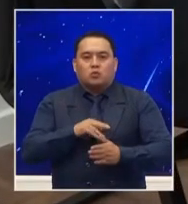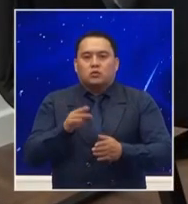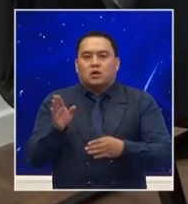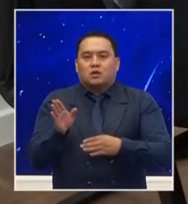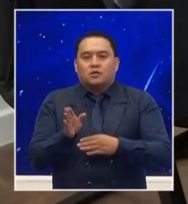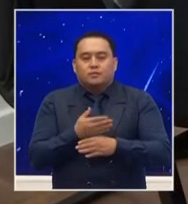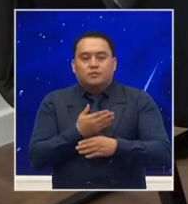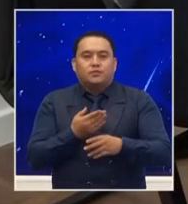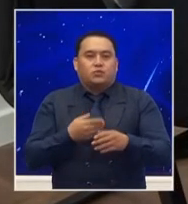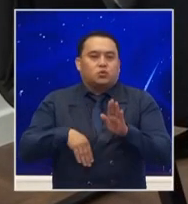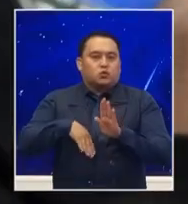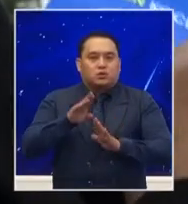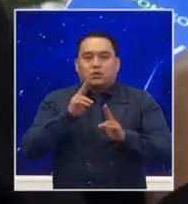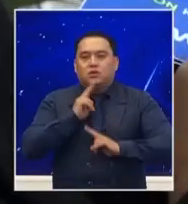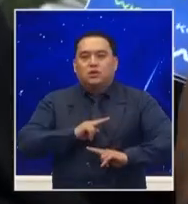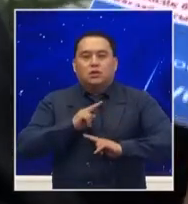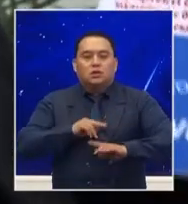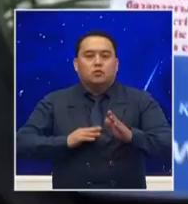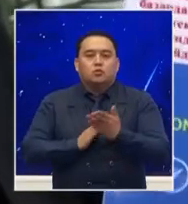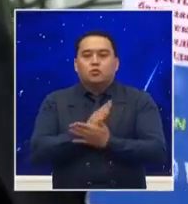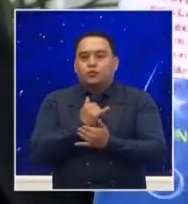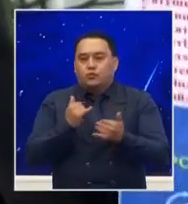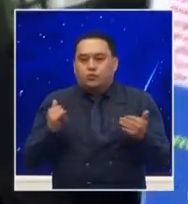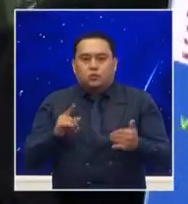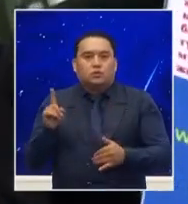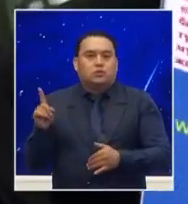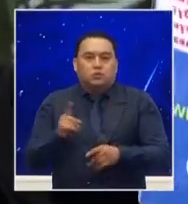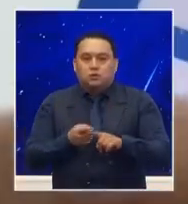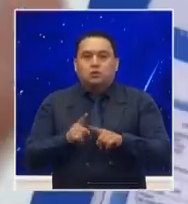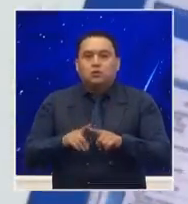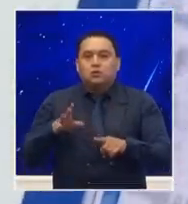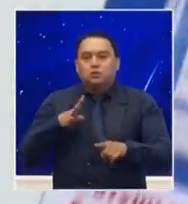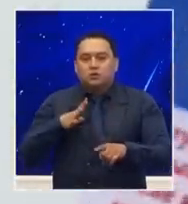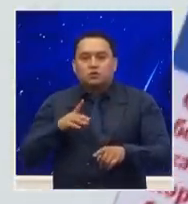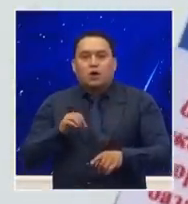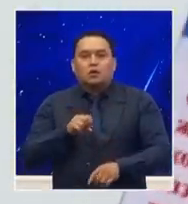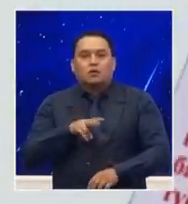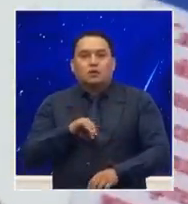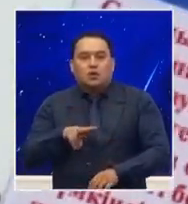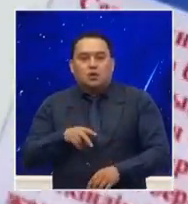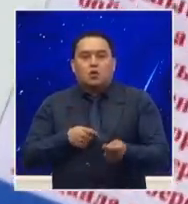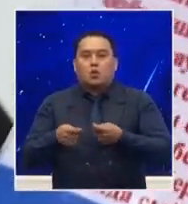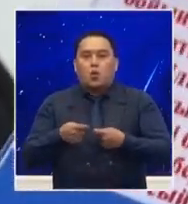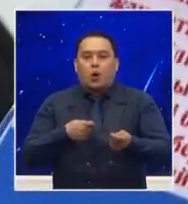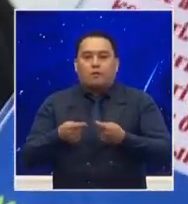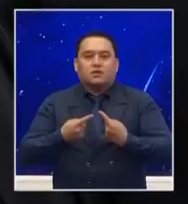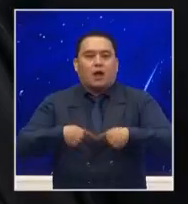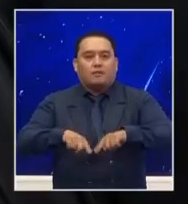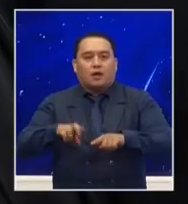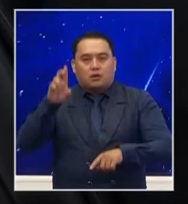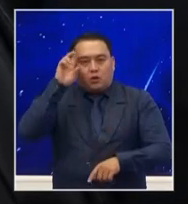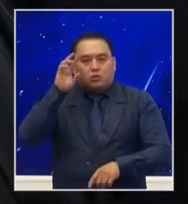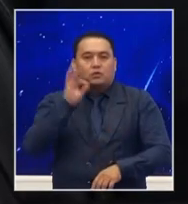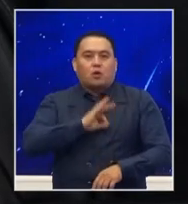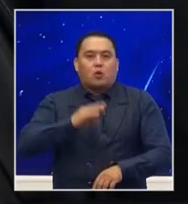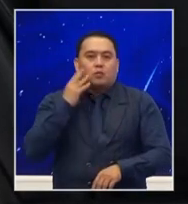административных барьеров, улучшению качества оказываемых услуг, отметил в ходе встречи с блогером Аделем Мукашевым руководитель департамента государственных